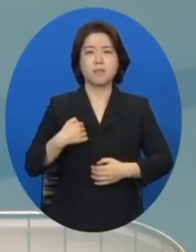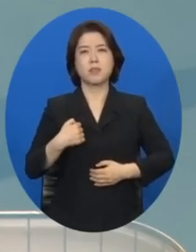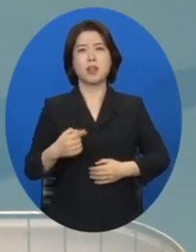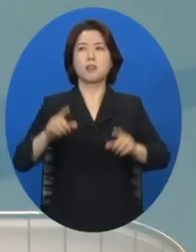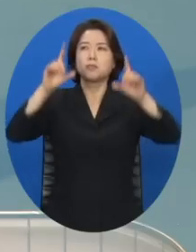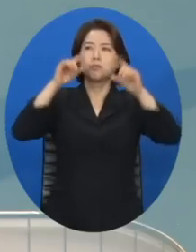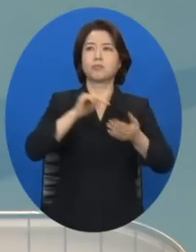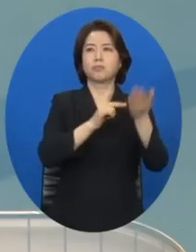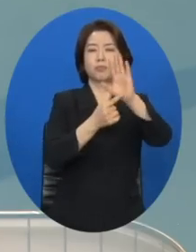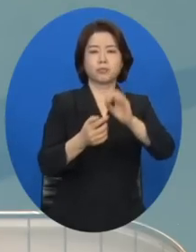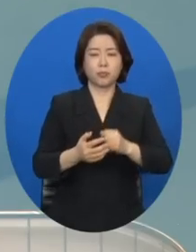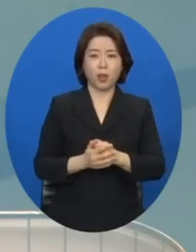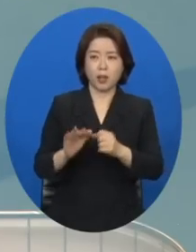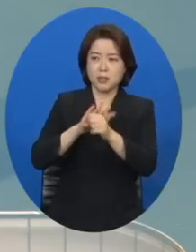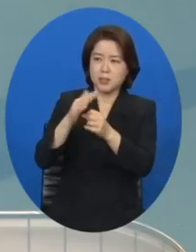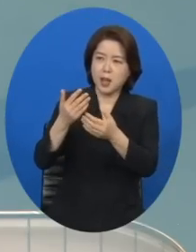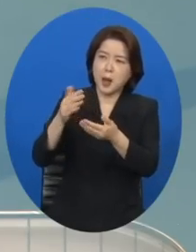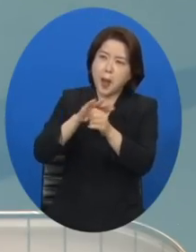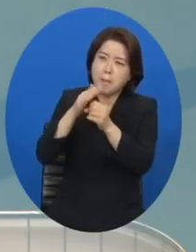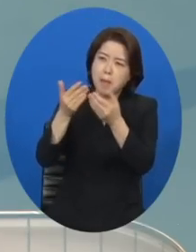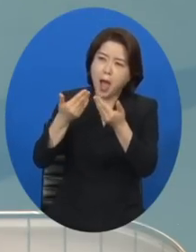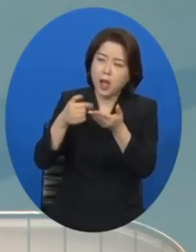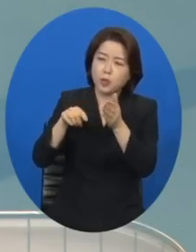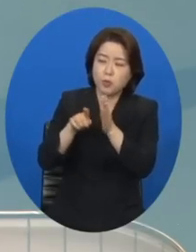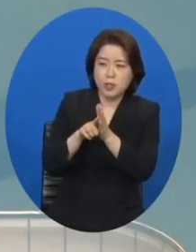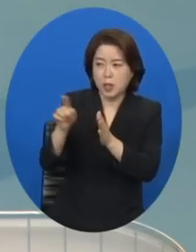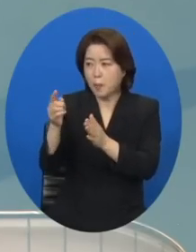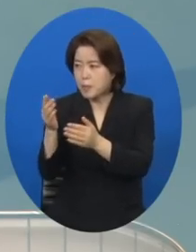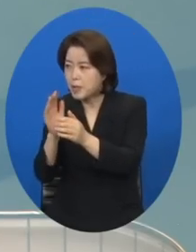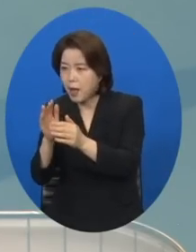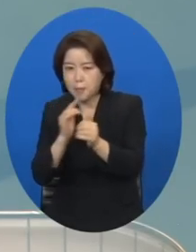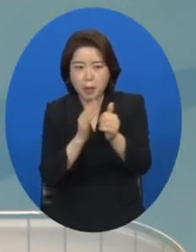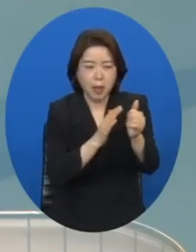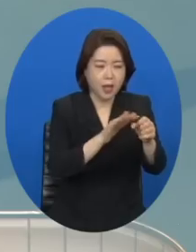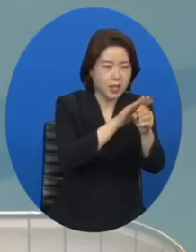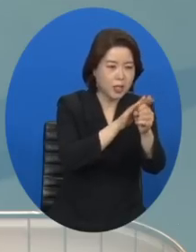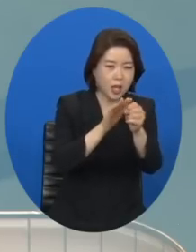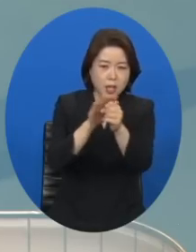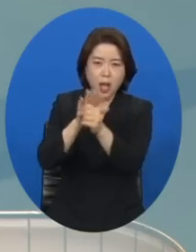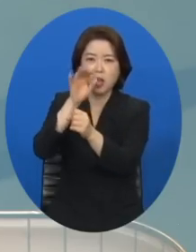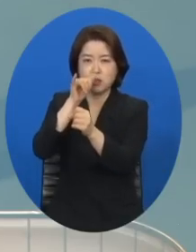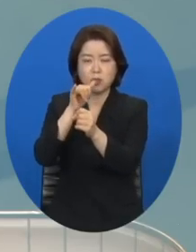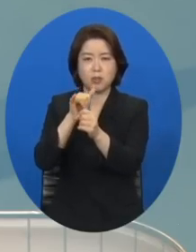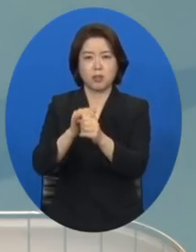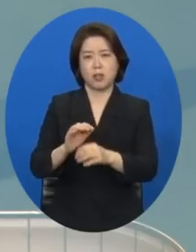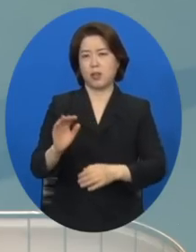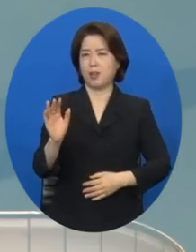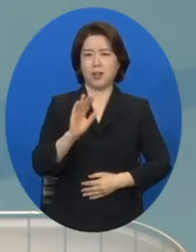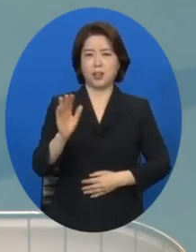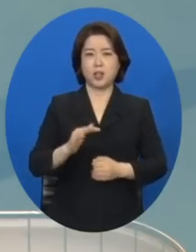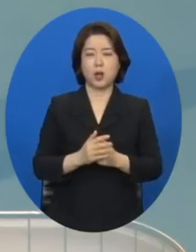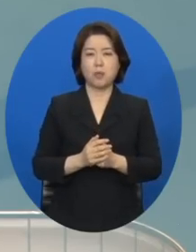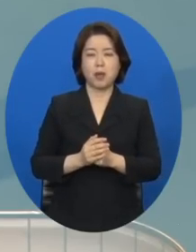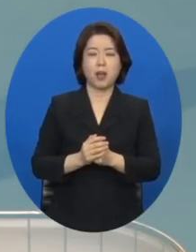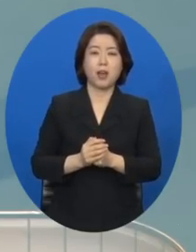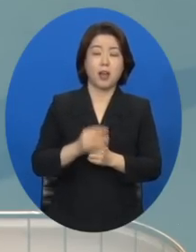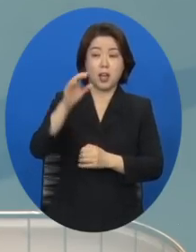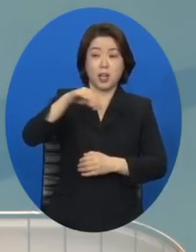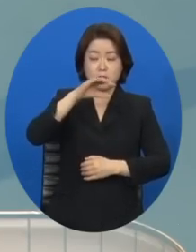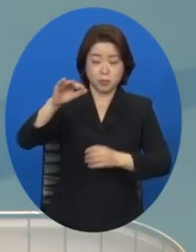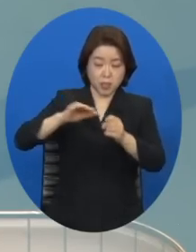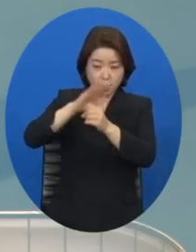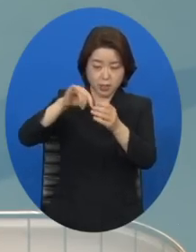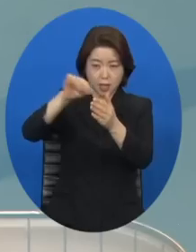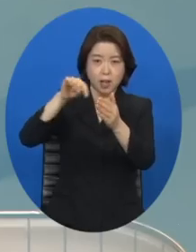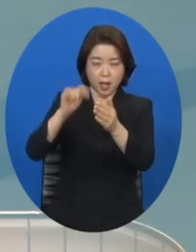사랑받기 위해서 얼마나이 사람 저 사람 하는지 몰라요 그게 아니라이 내 사랑 안에 십자가의 사랑 안에